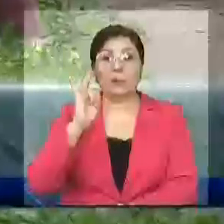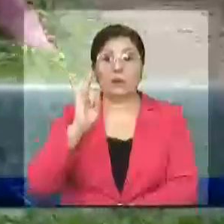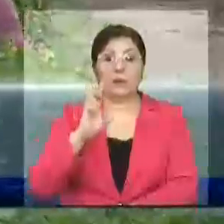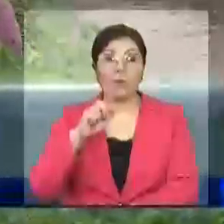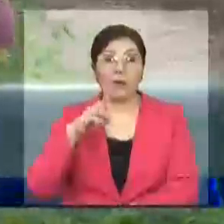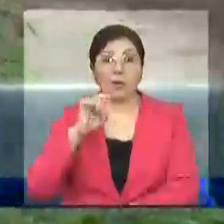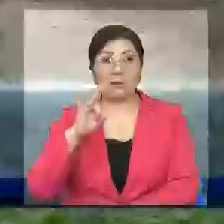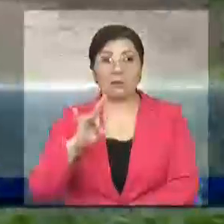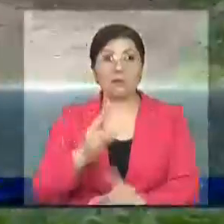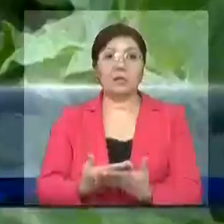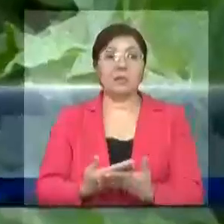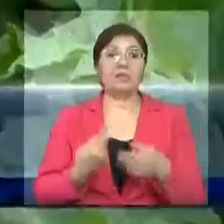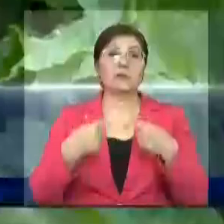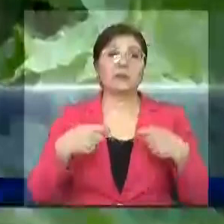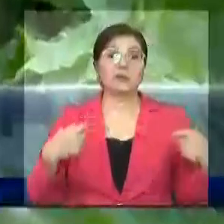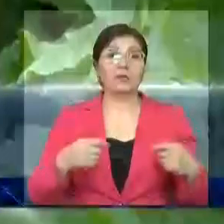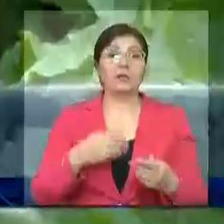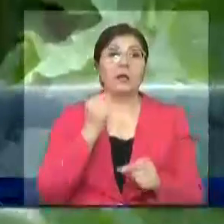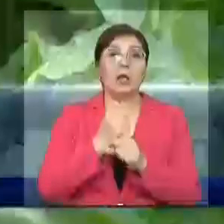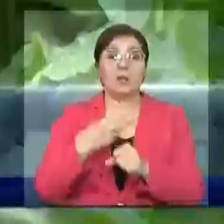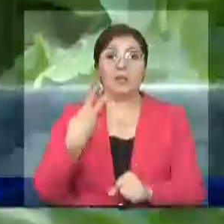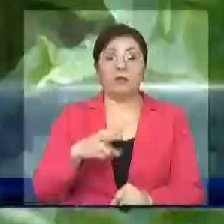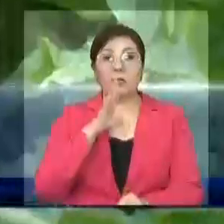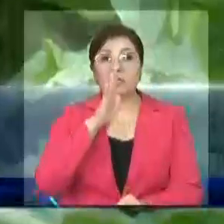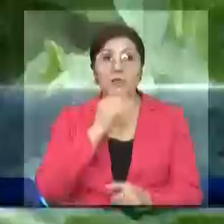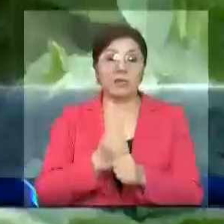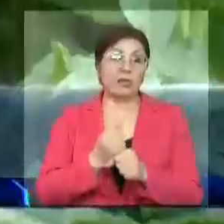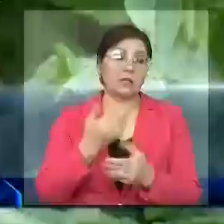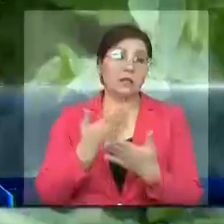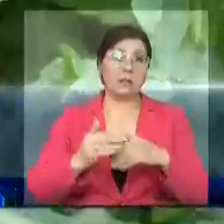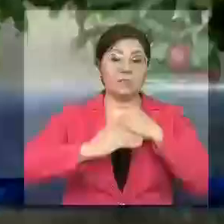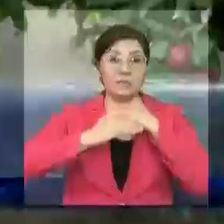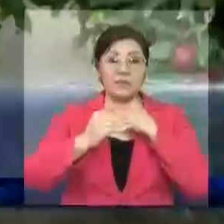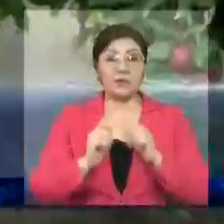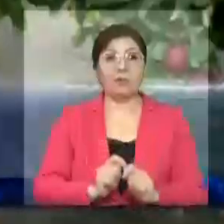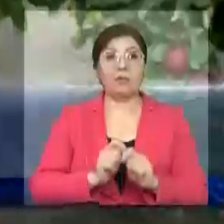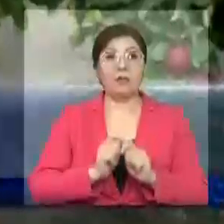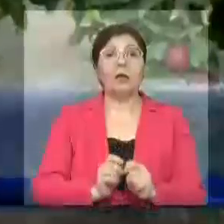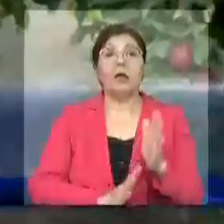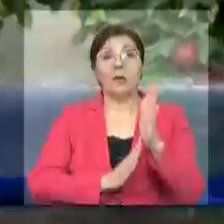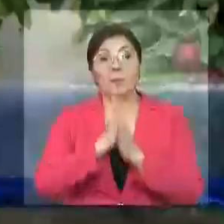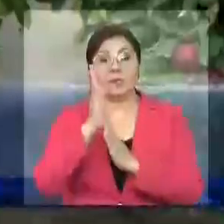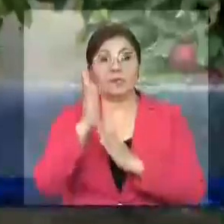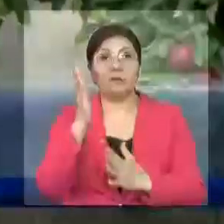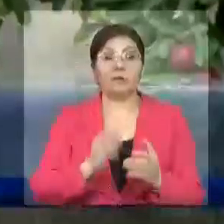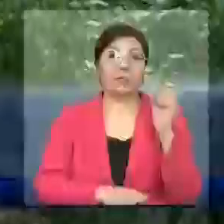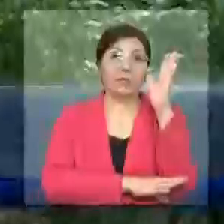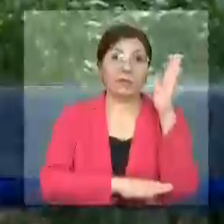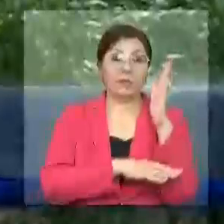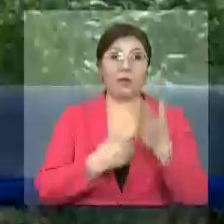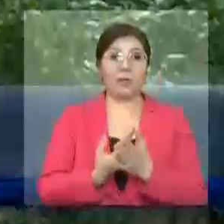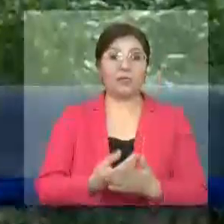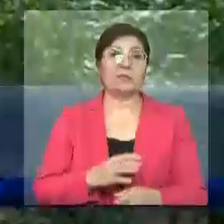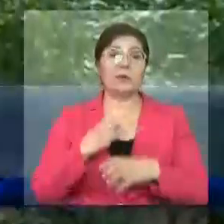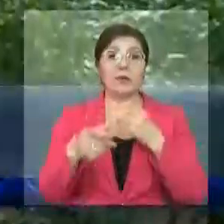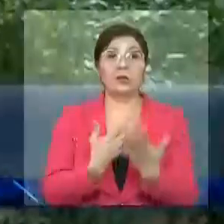огромное внимание. Торговый объект действует уже 20 лет, и примерно столько же лет назад на территории был разбит сад с плодовыми и ягодными деревьями. Также выращиваются